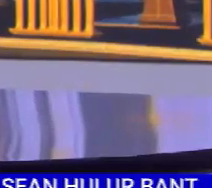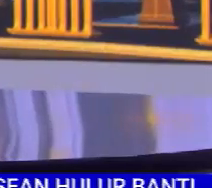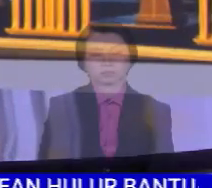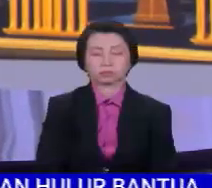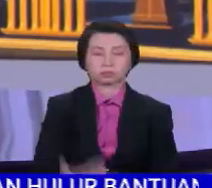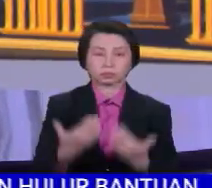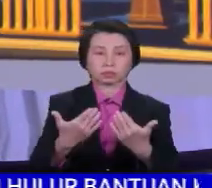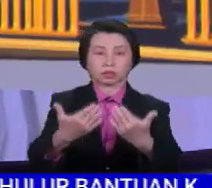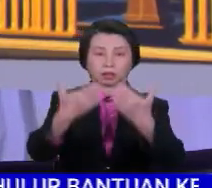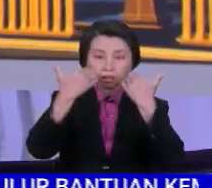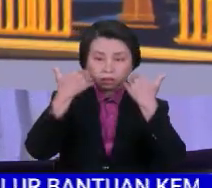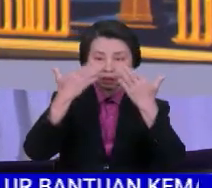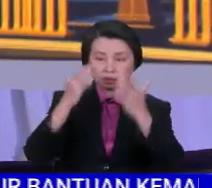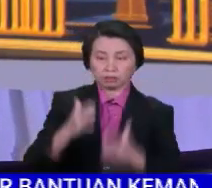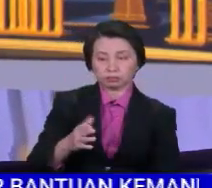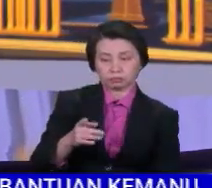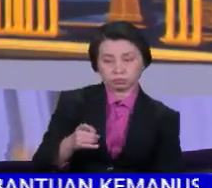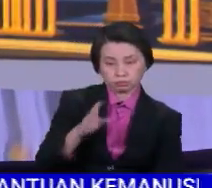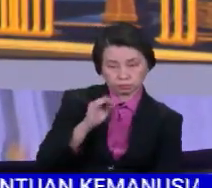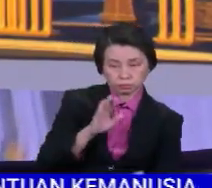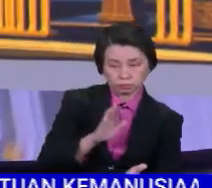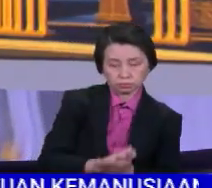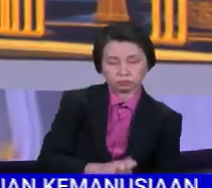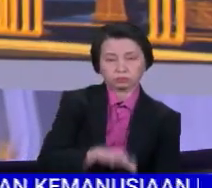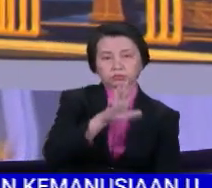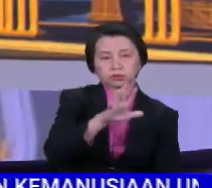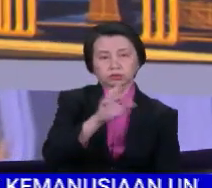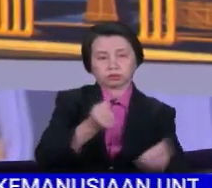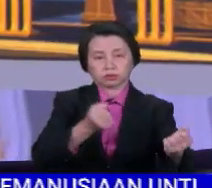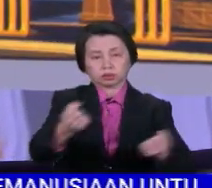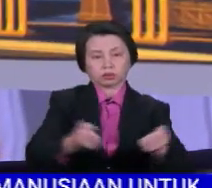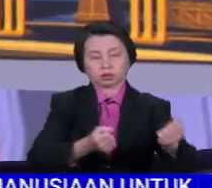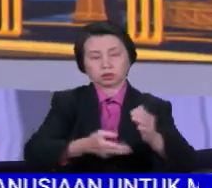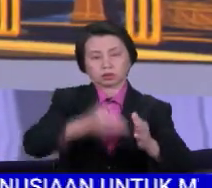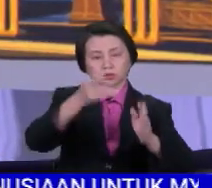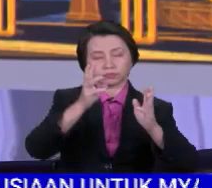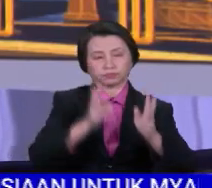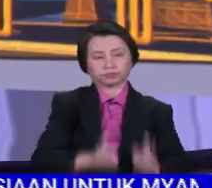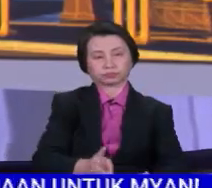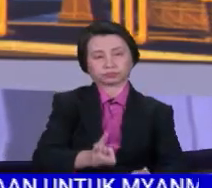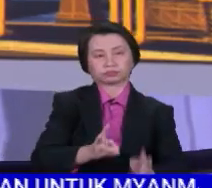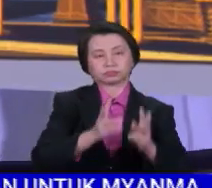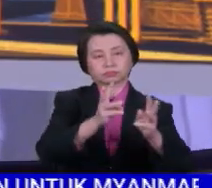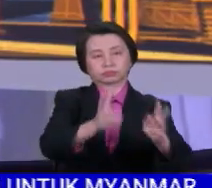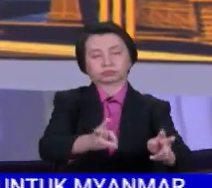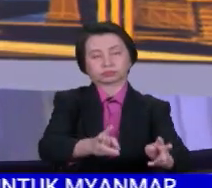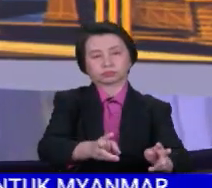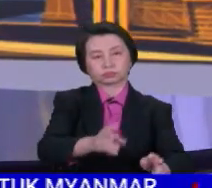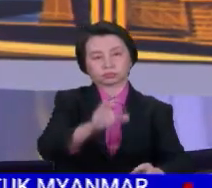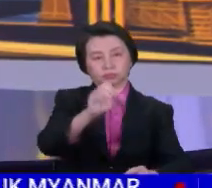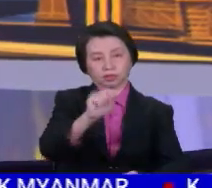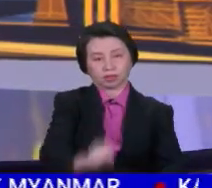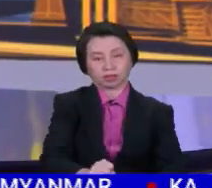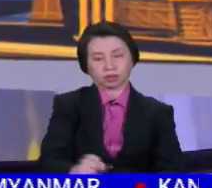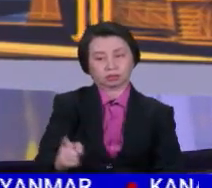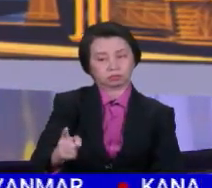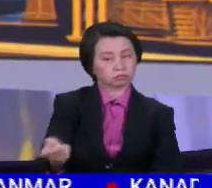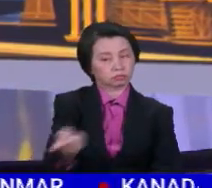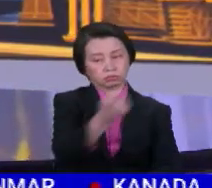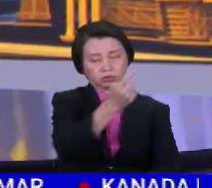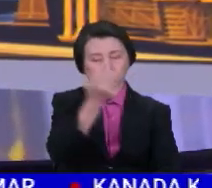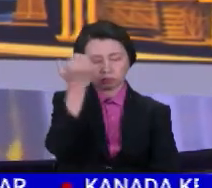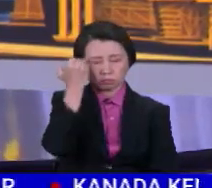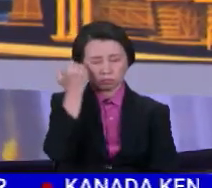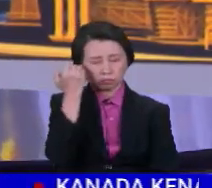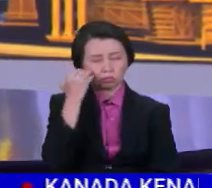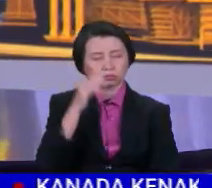Seorang penganggur yang dipercayai menyebabkan naas 5 kenderaan di Lebuh Raya Utara Selatan Plus arah selatan didakwa di Mahkamah Seksyen Kuala